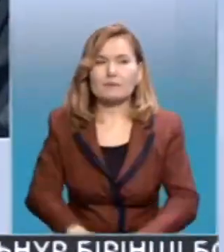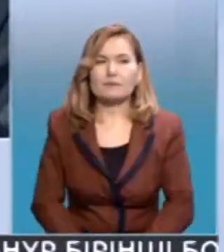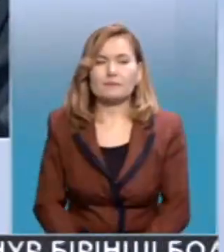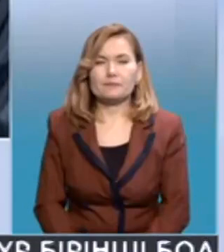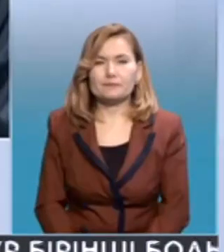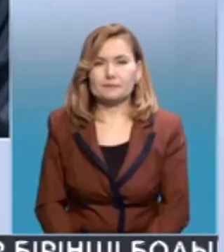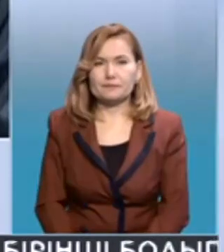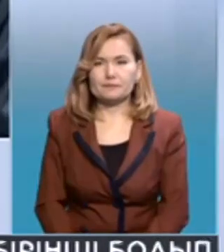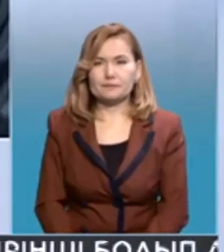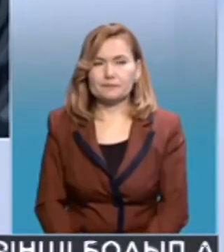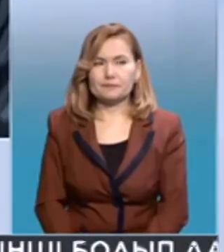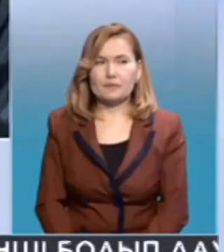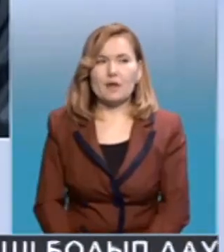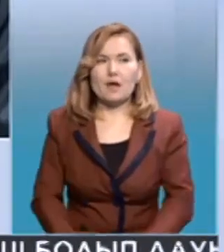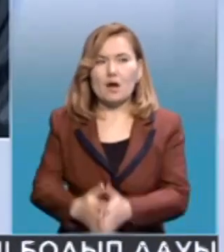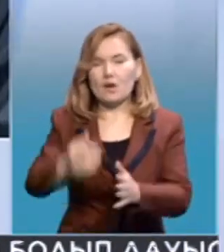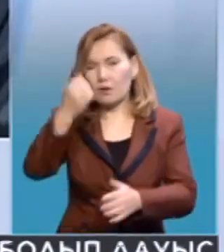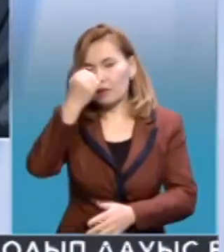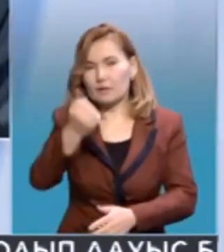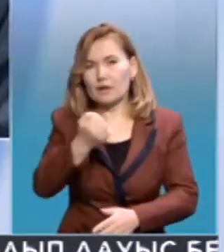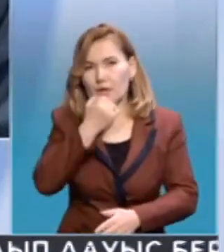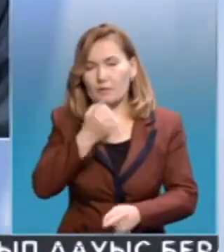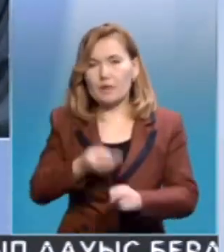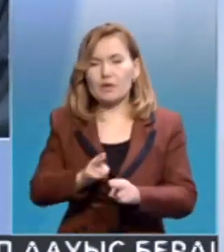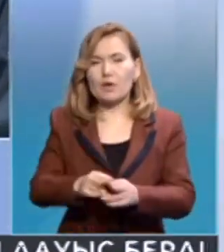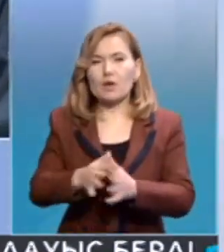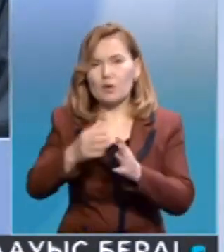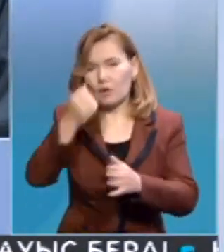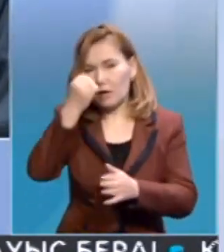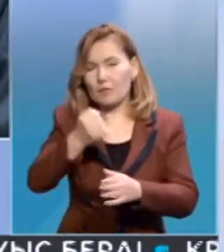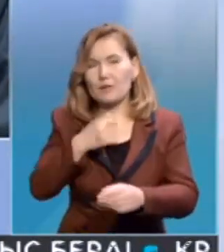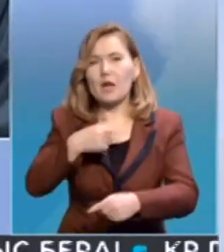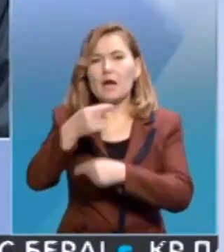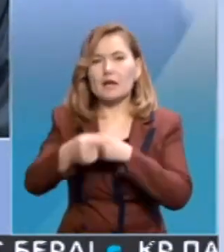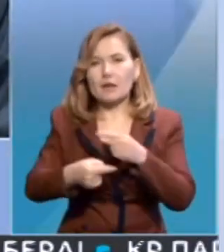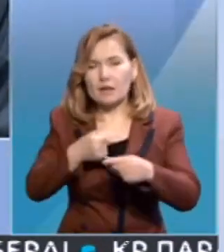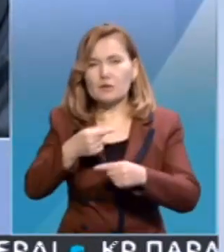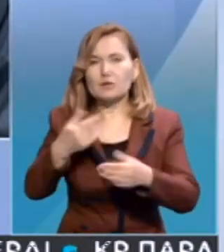өзімде. Рахмет, Аида, Эльмира, әріптестер. Келесі шығарылымда да ақпарат күтеміз.